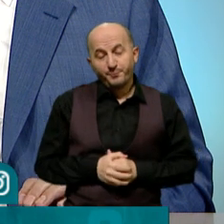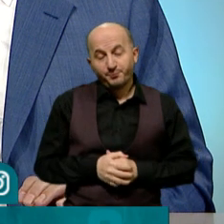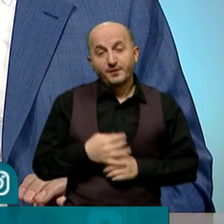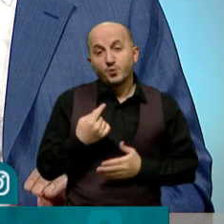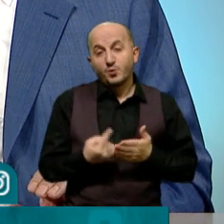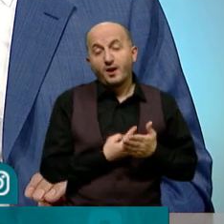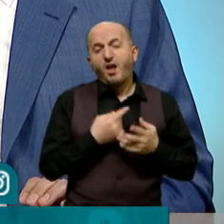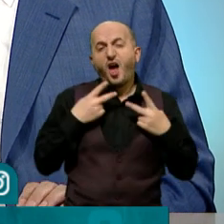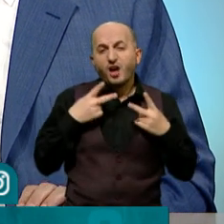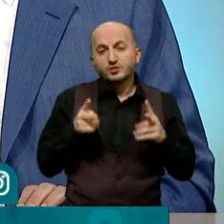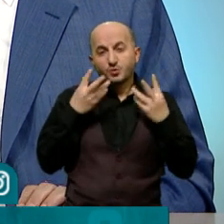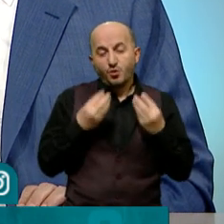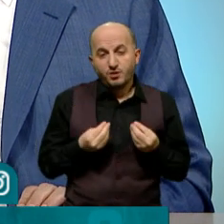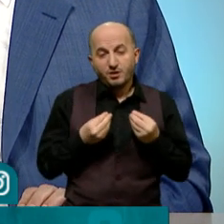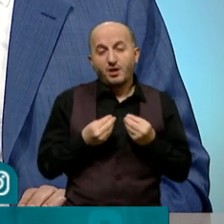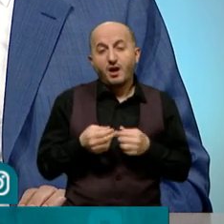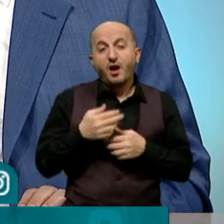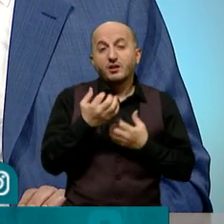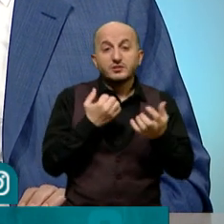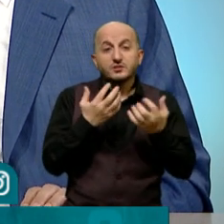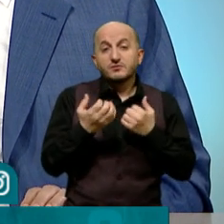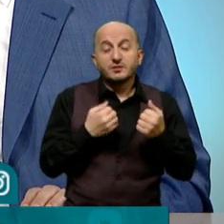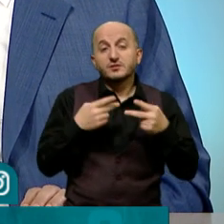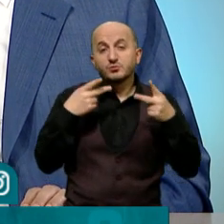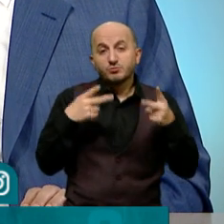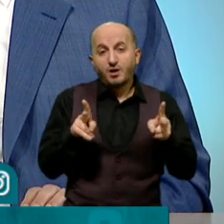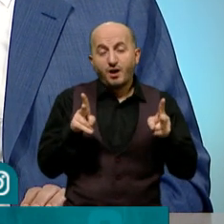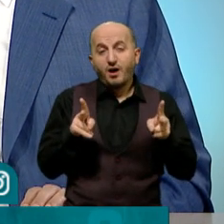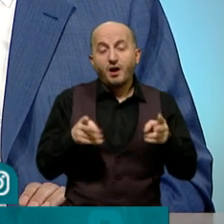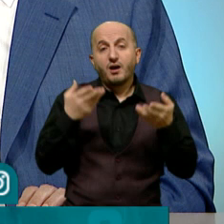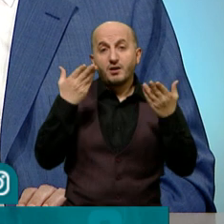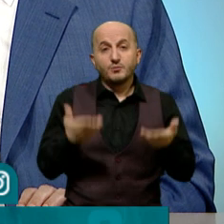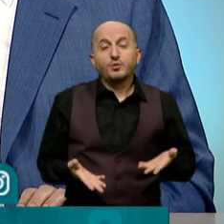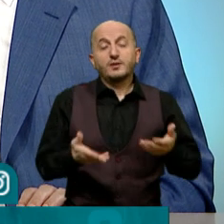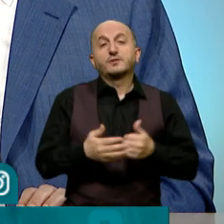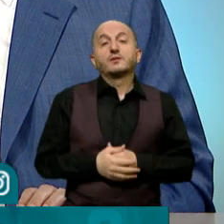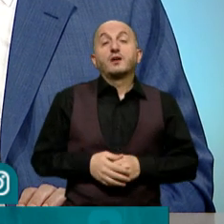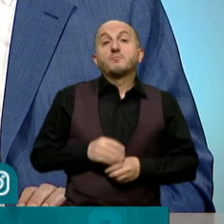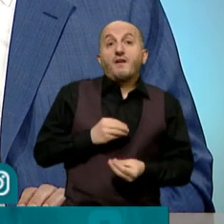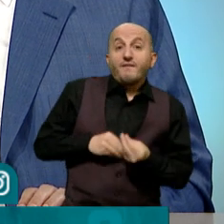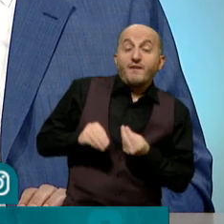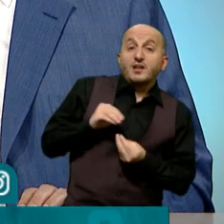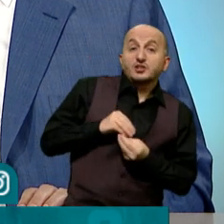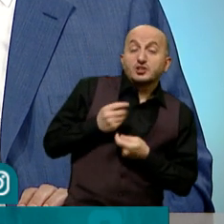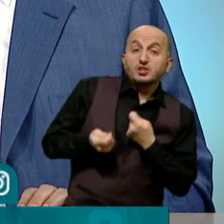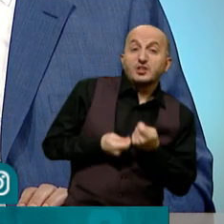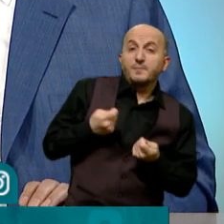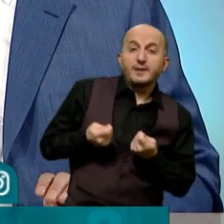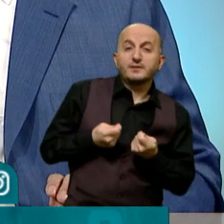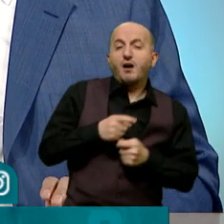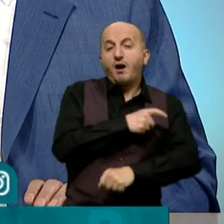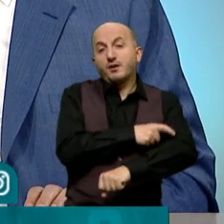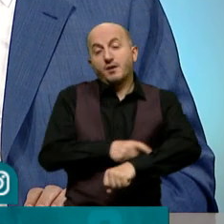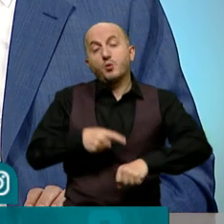Kur'an açık olarak alışverişi mubah kabul ediyor. Ama faizli işlemleri de